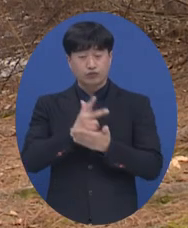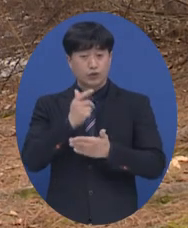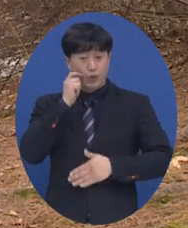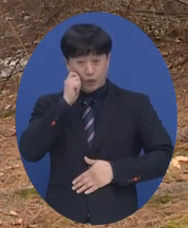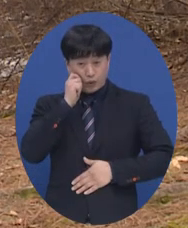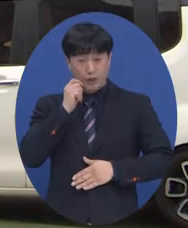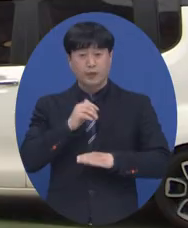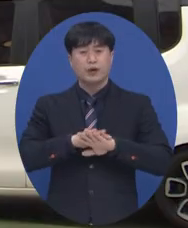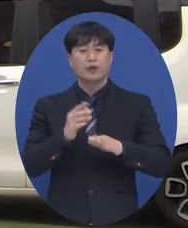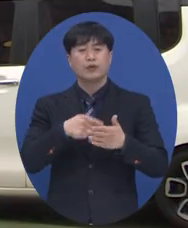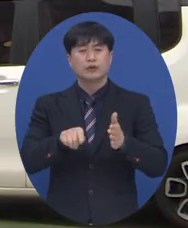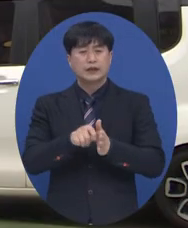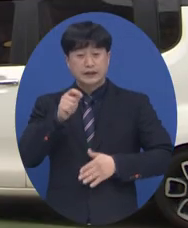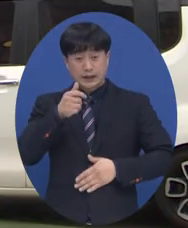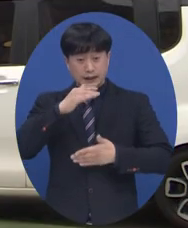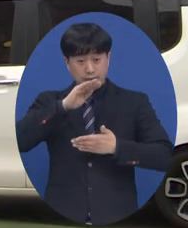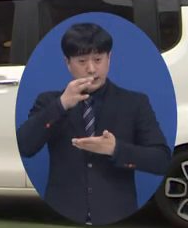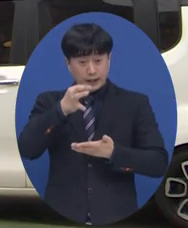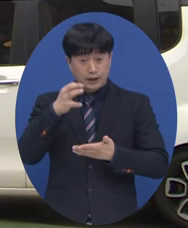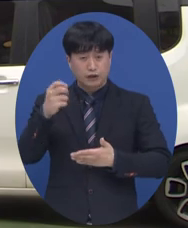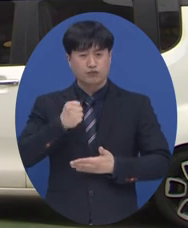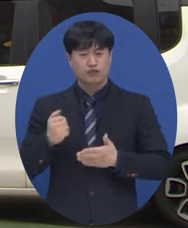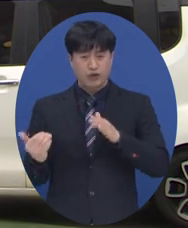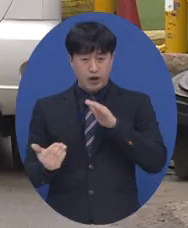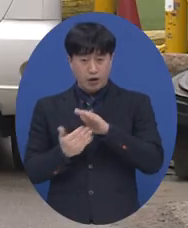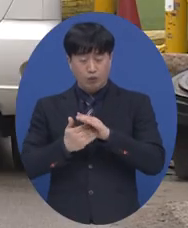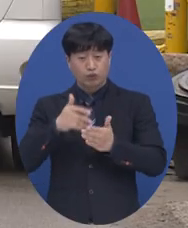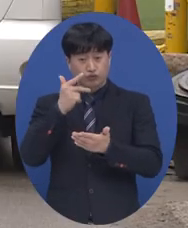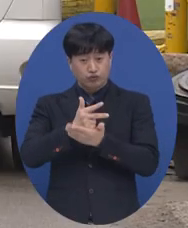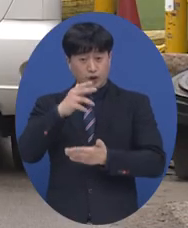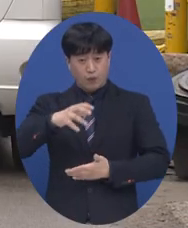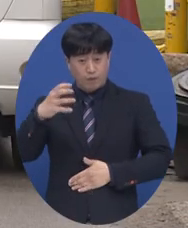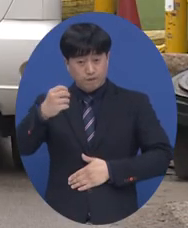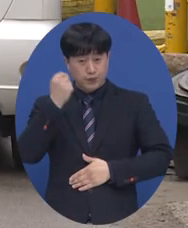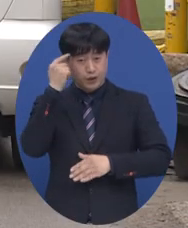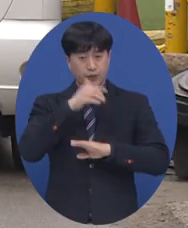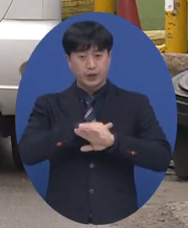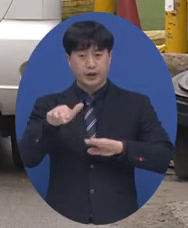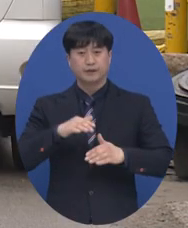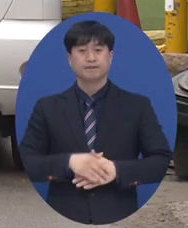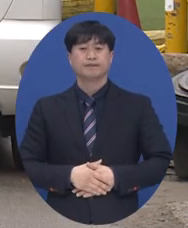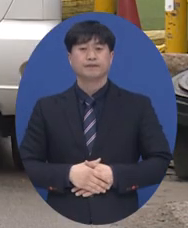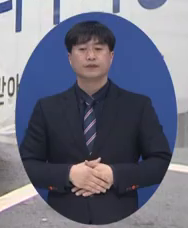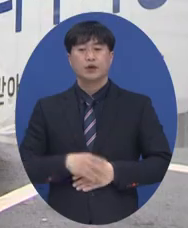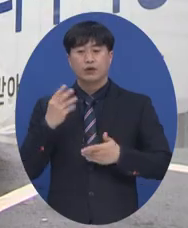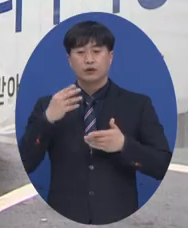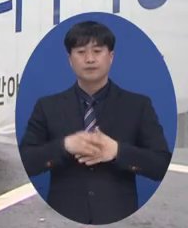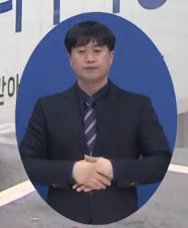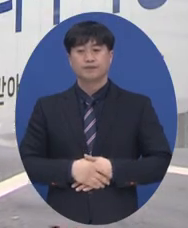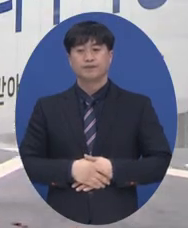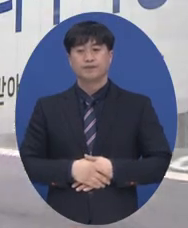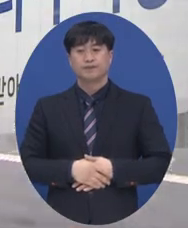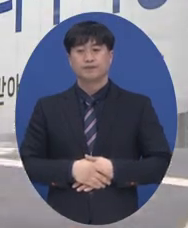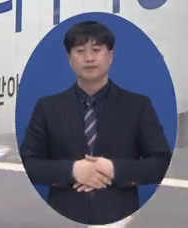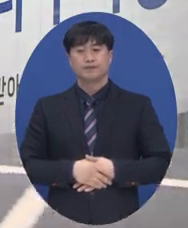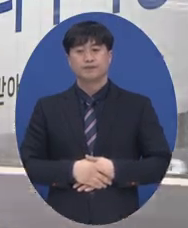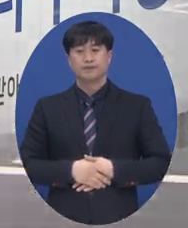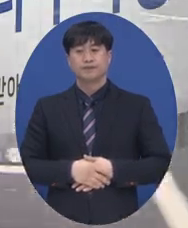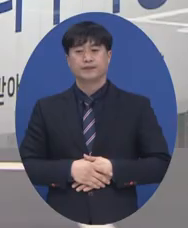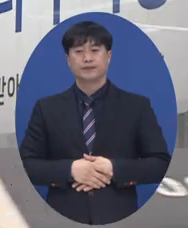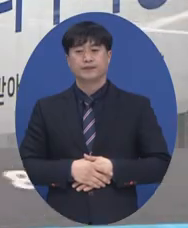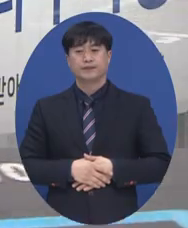주차난 해소를 위해 적은 예산으로 최대한의 주차공간을 확보하겠다는 방침입니다 경기 줄 tv 김태